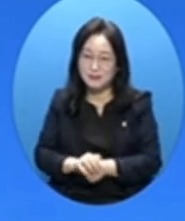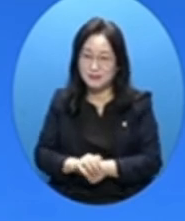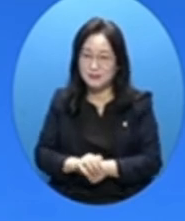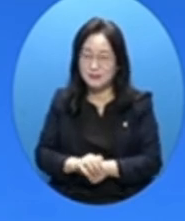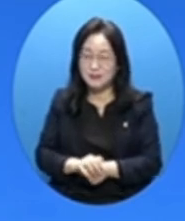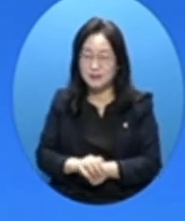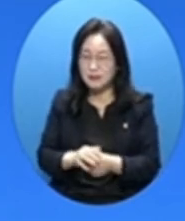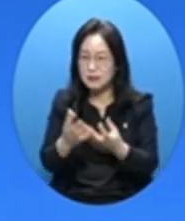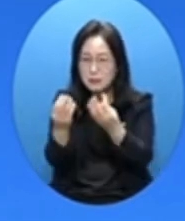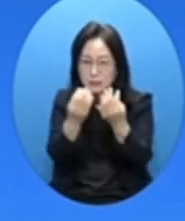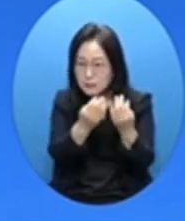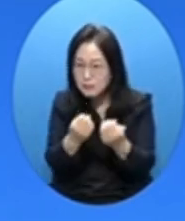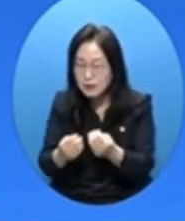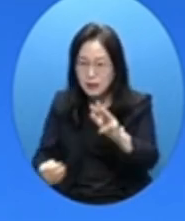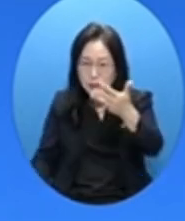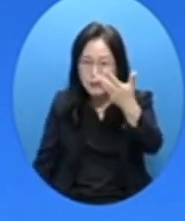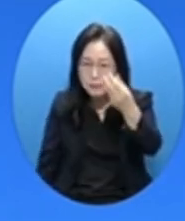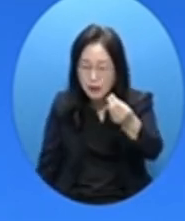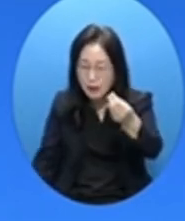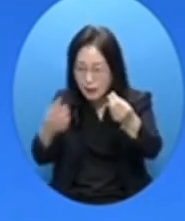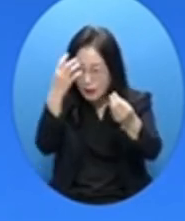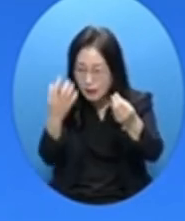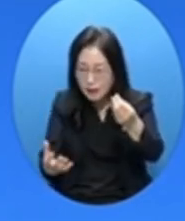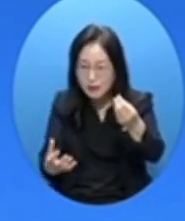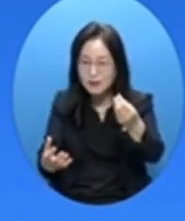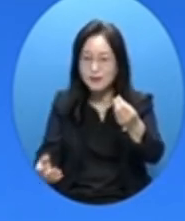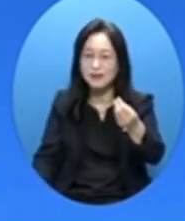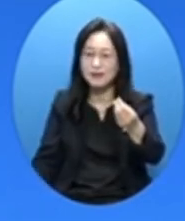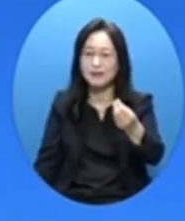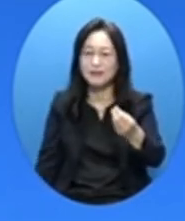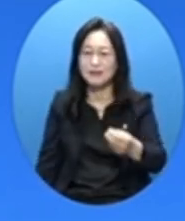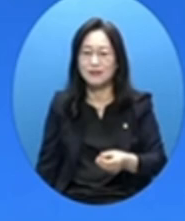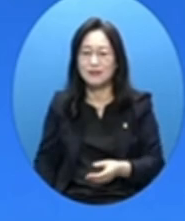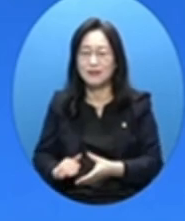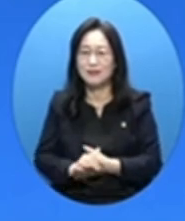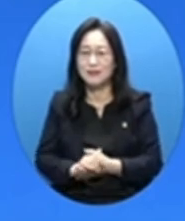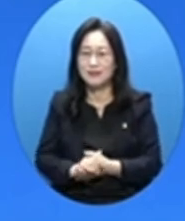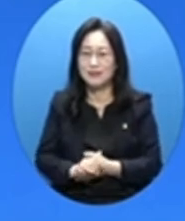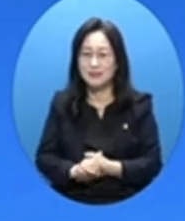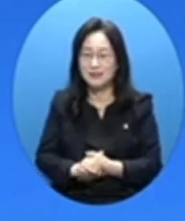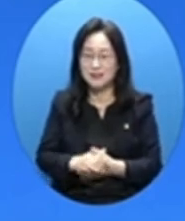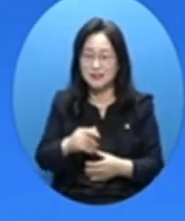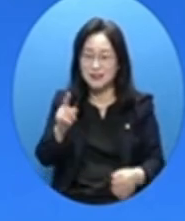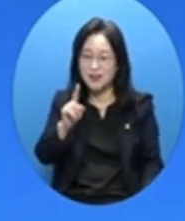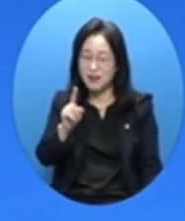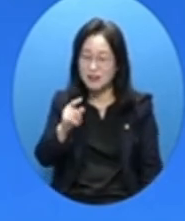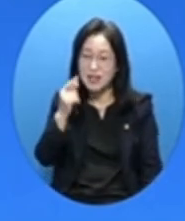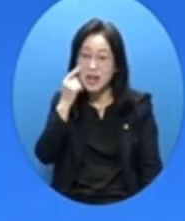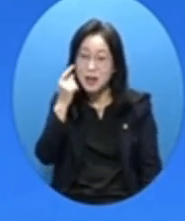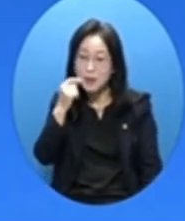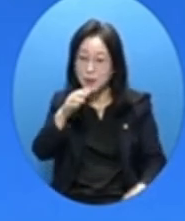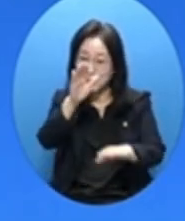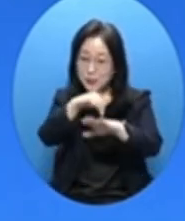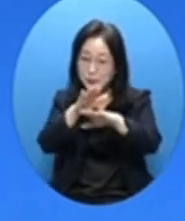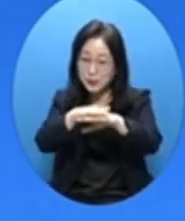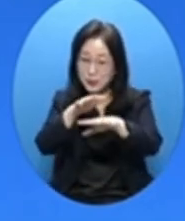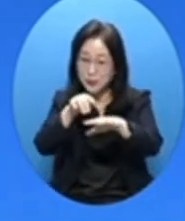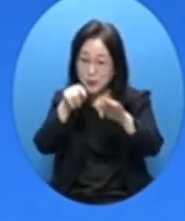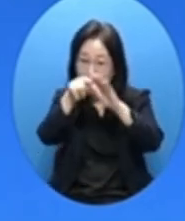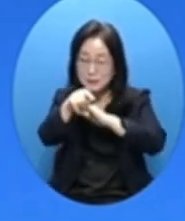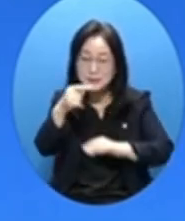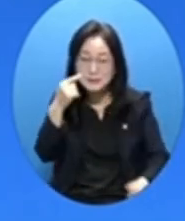어떻게 숫자를 800만원이라 그럽니다 사카다라고 하는 일본 농촌의